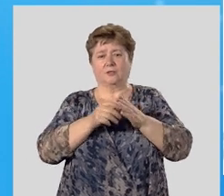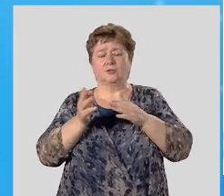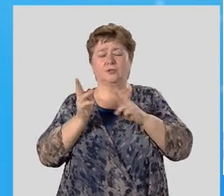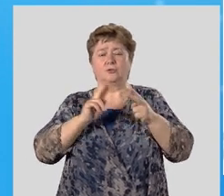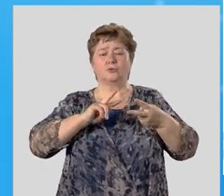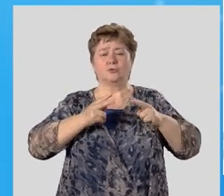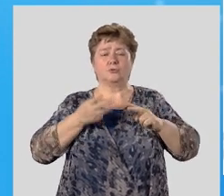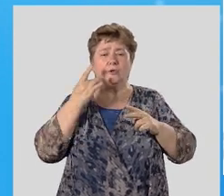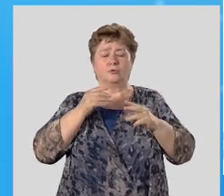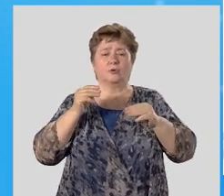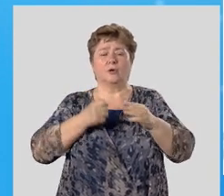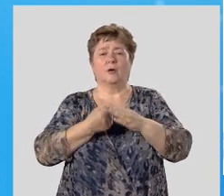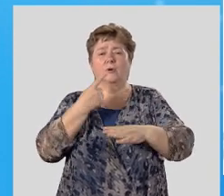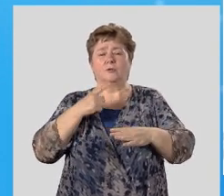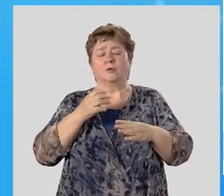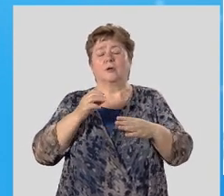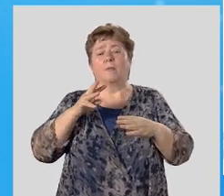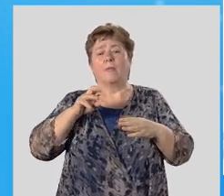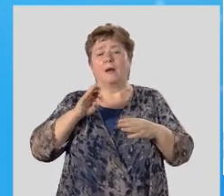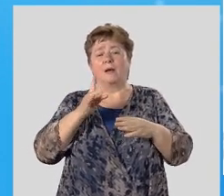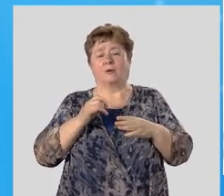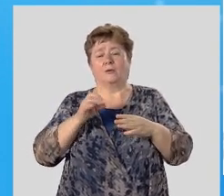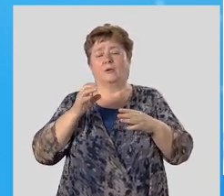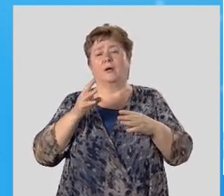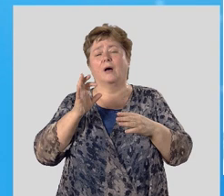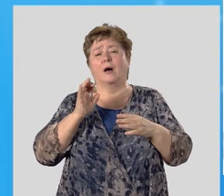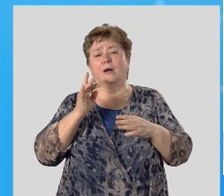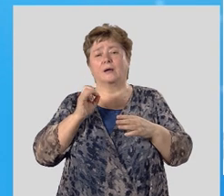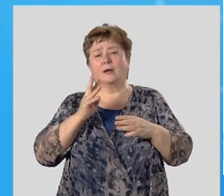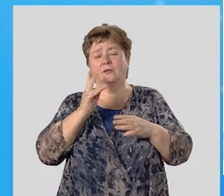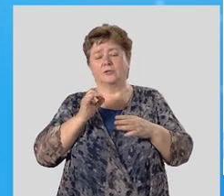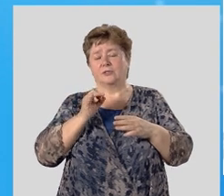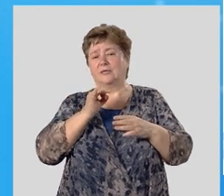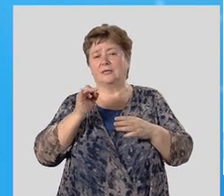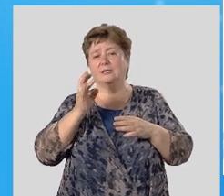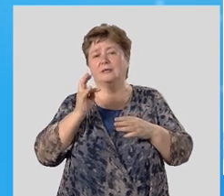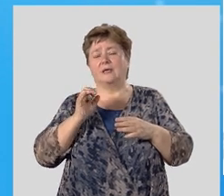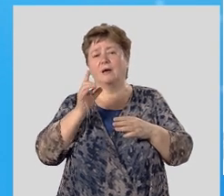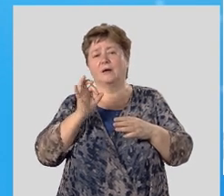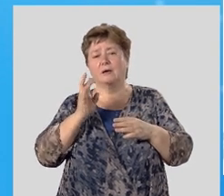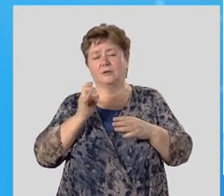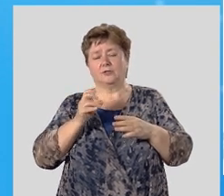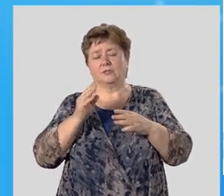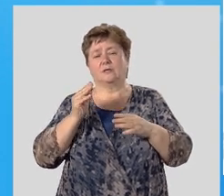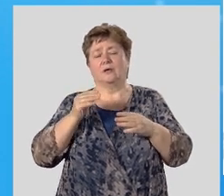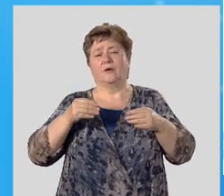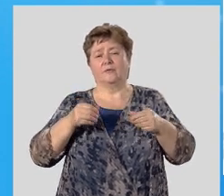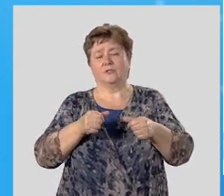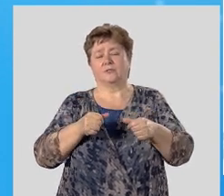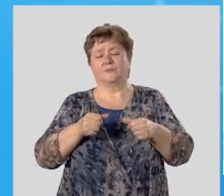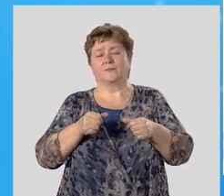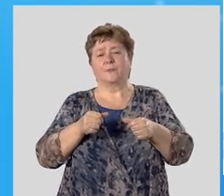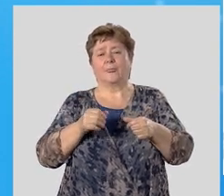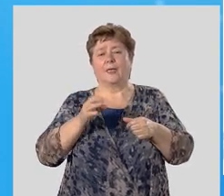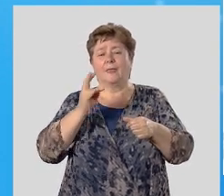которые образованы молекулами органических и неорганических веществ.